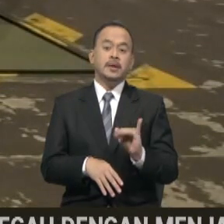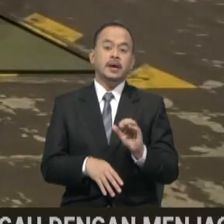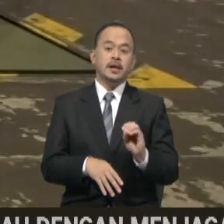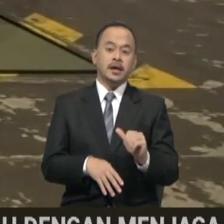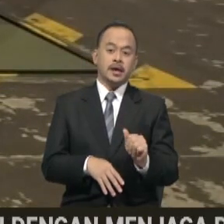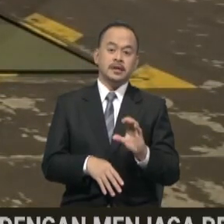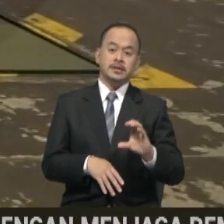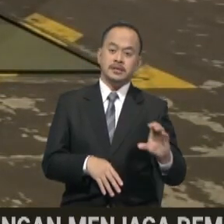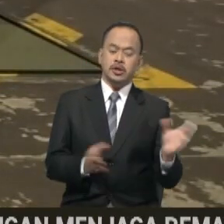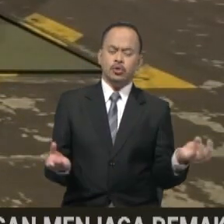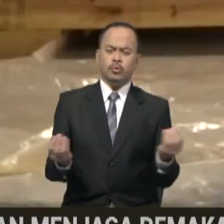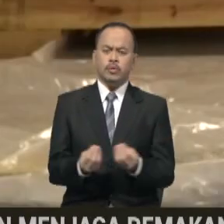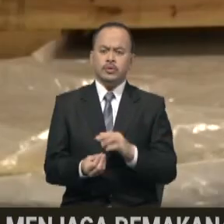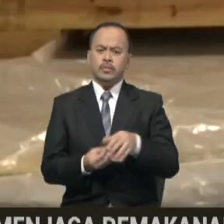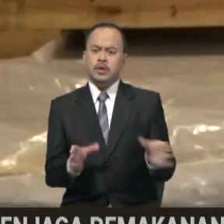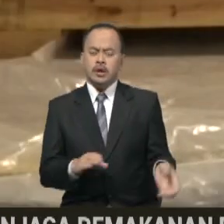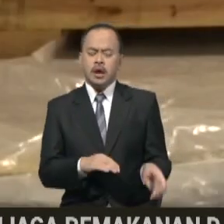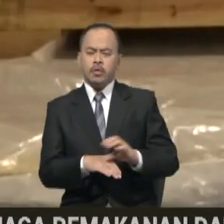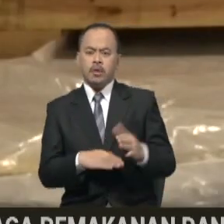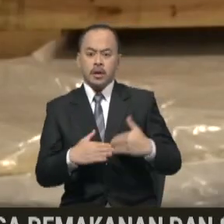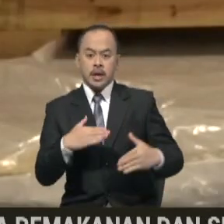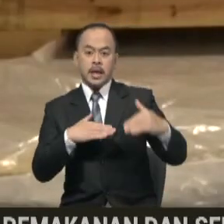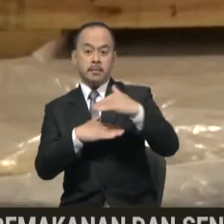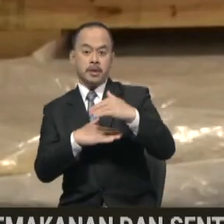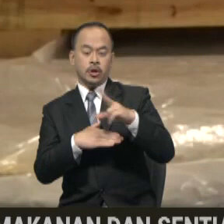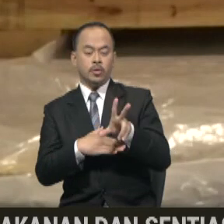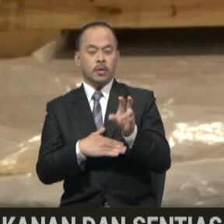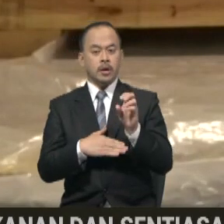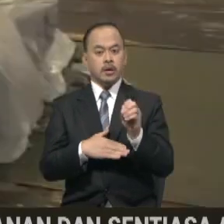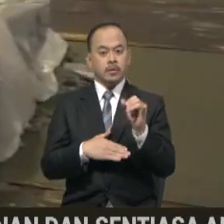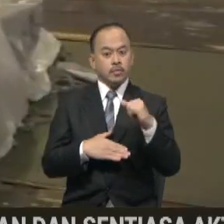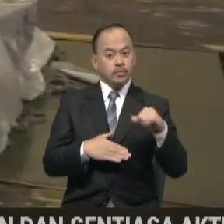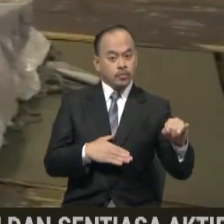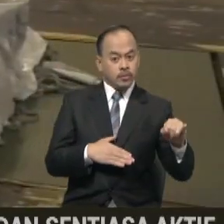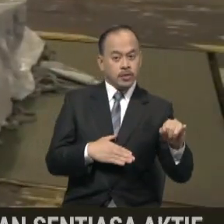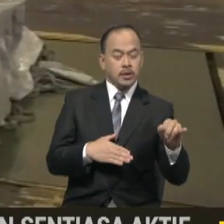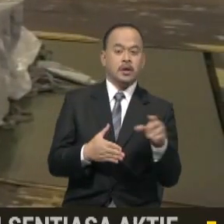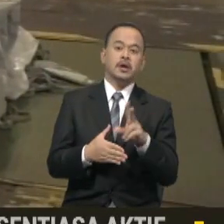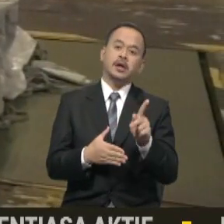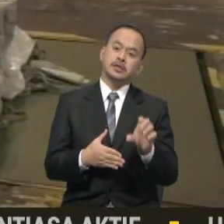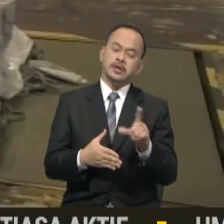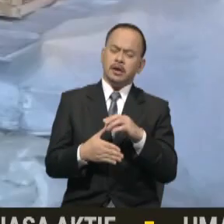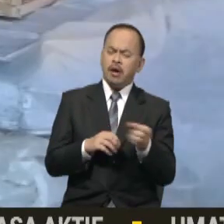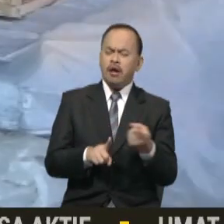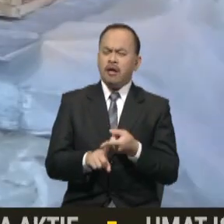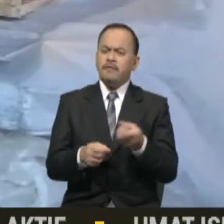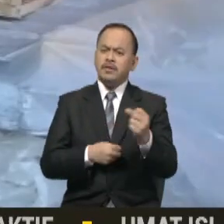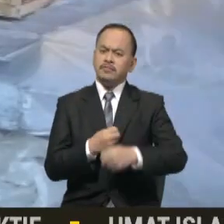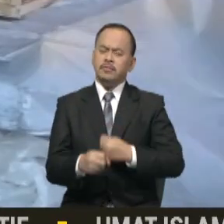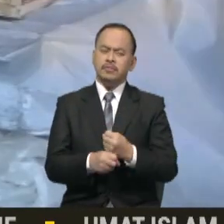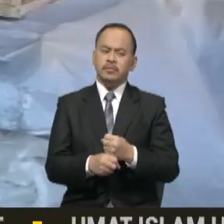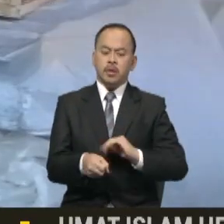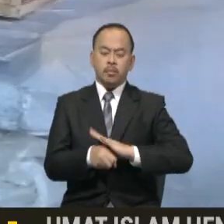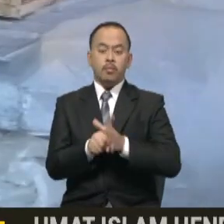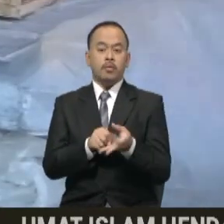mencatatkan jumlah keseluruhan kargo melimpasi paras 20 juta kilogram setiap tahun. Penularan COVID-19